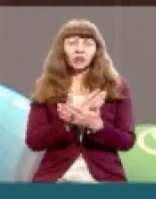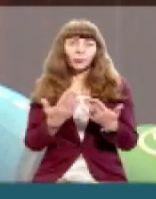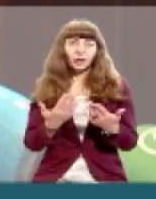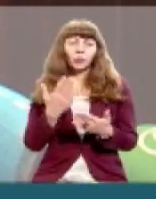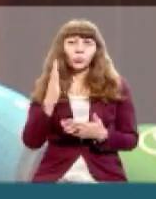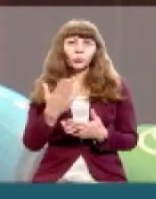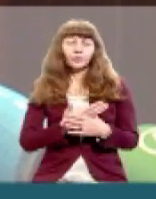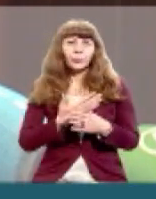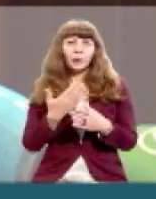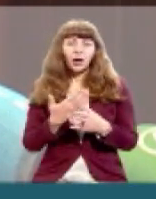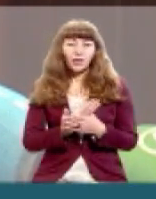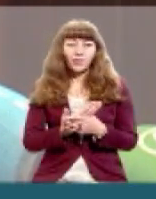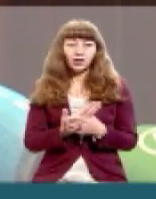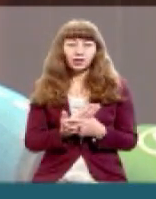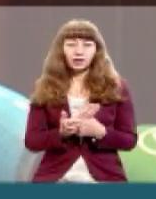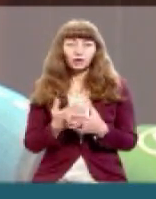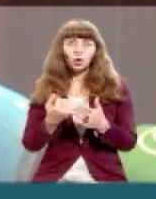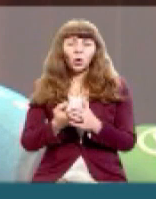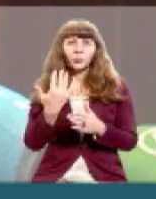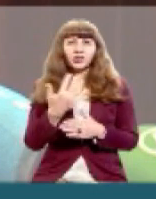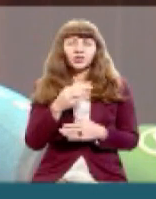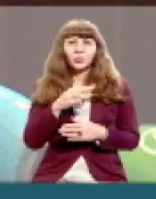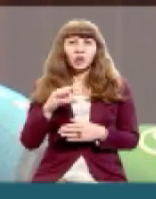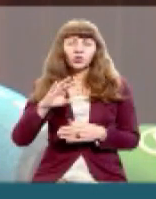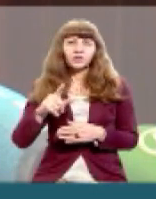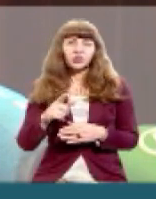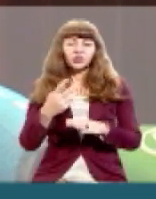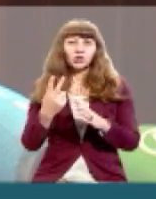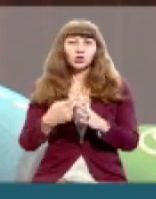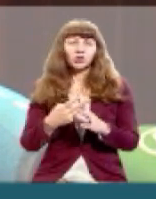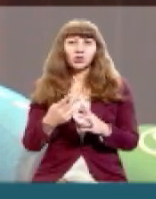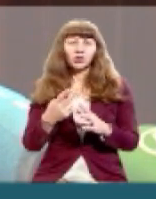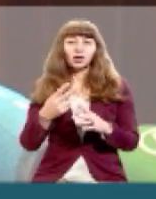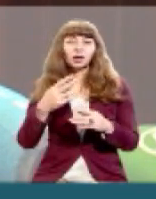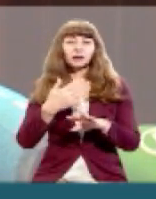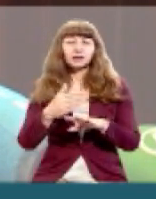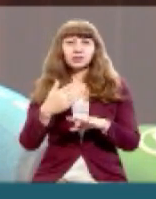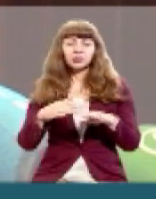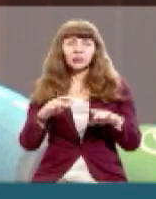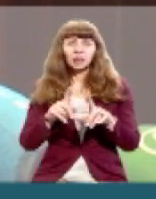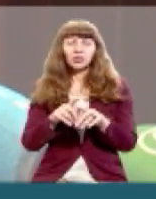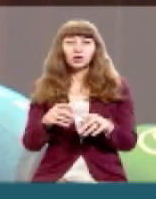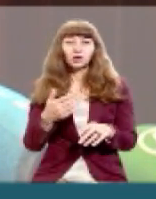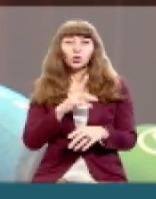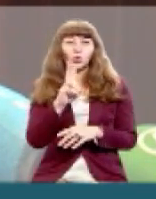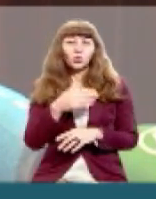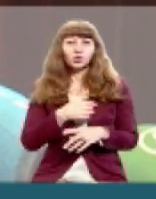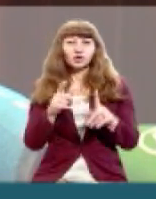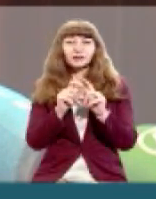беріледі. Биылдың өзінде біз ең кемінде 180 жас азаматтарды осы жұмыспен